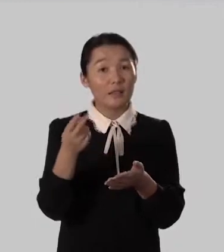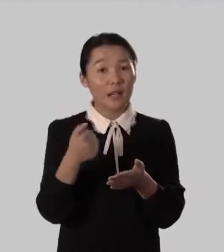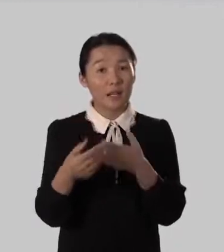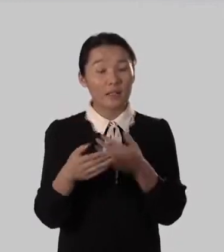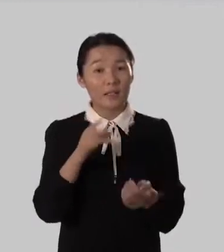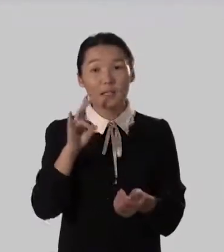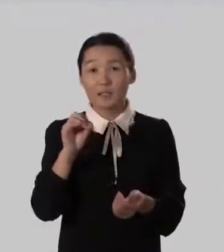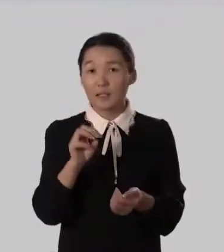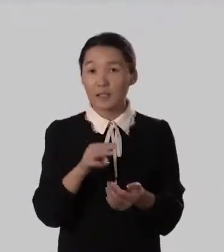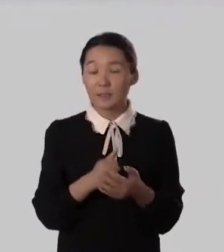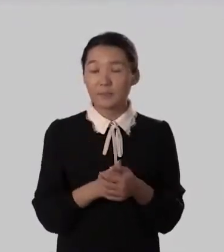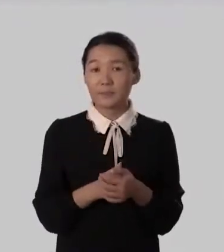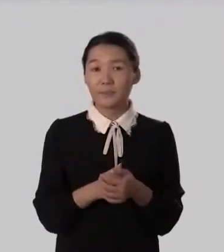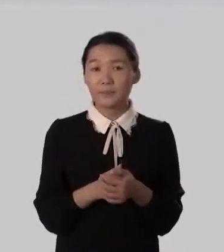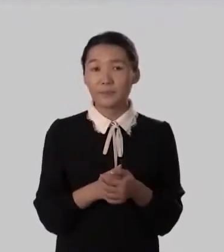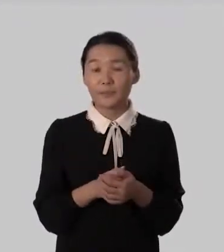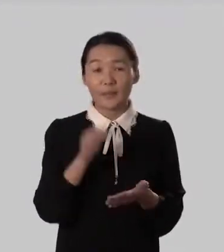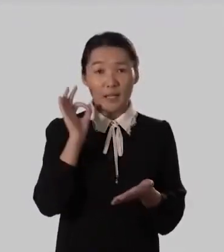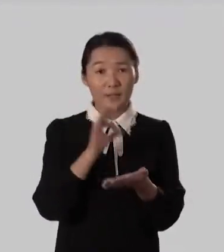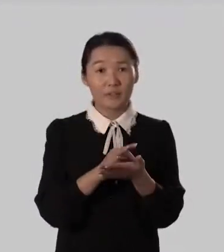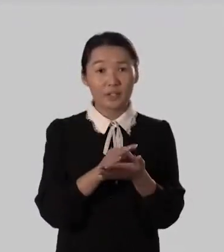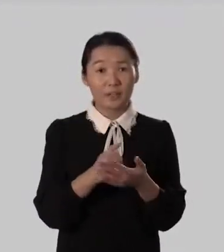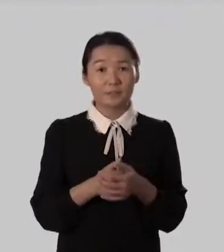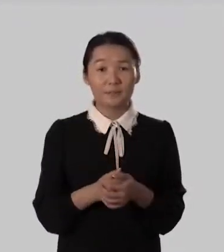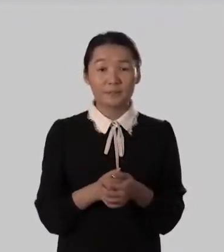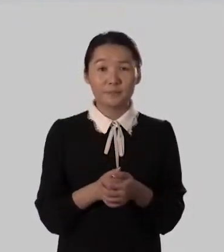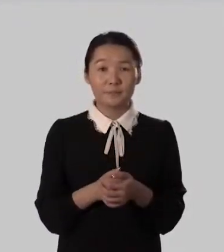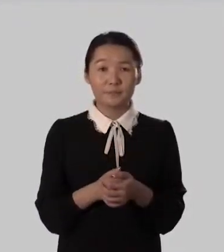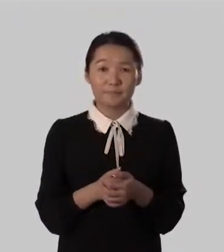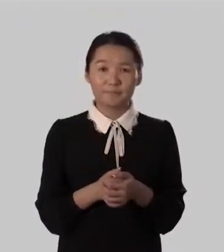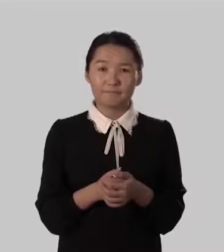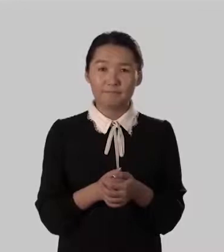нет итак отвечаем